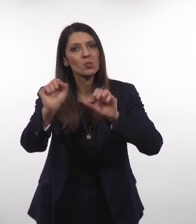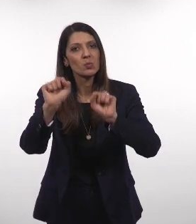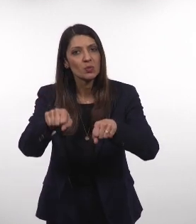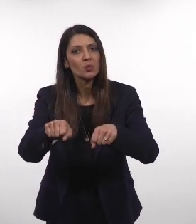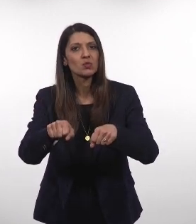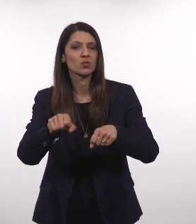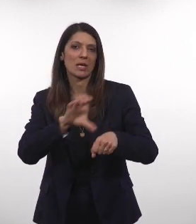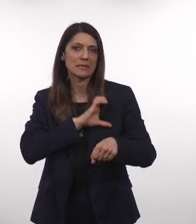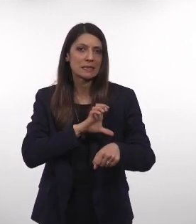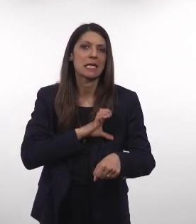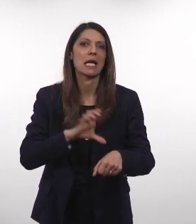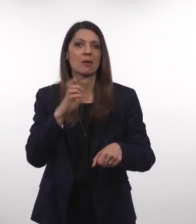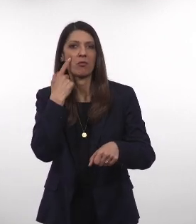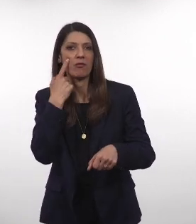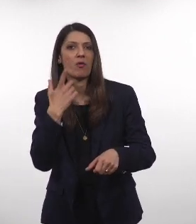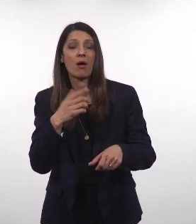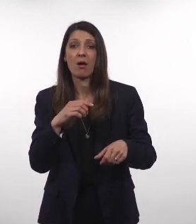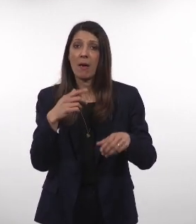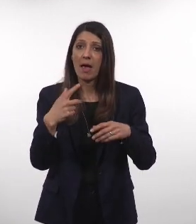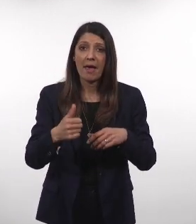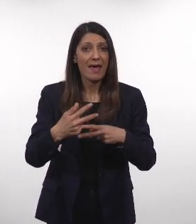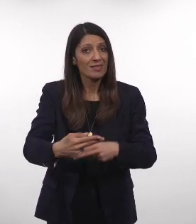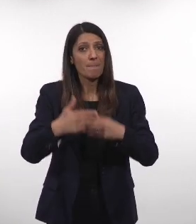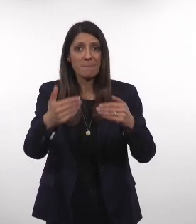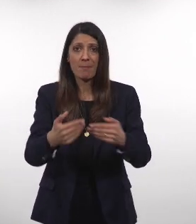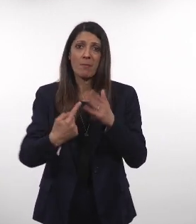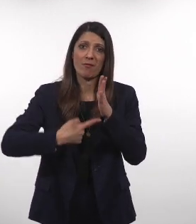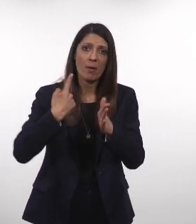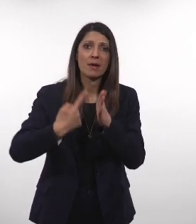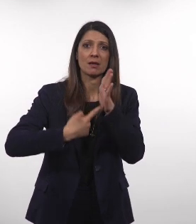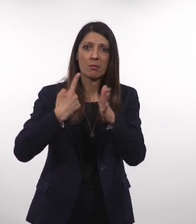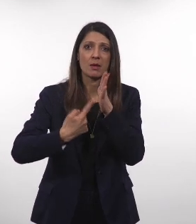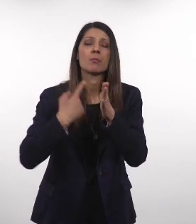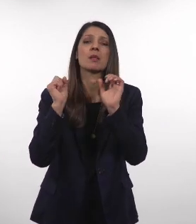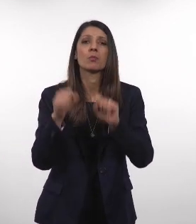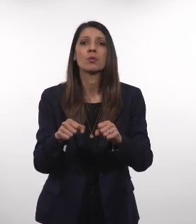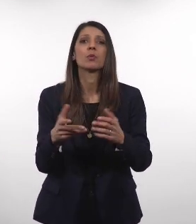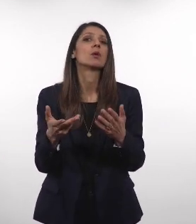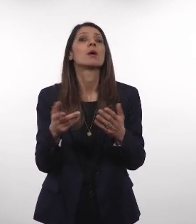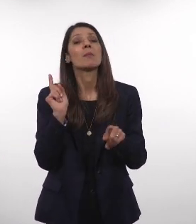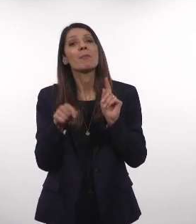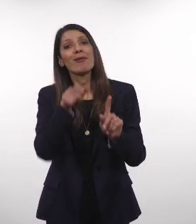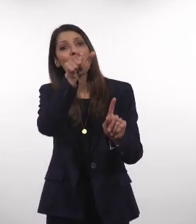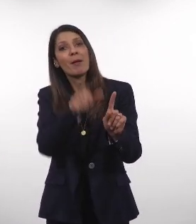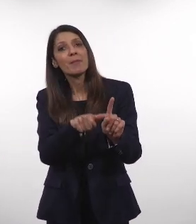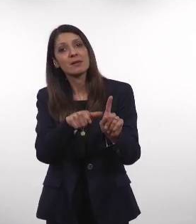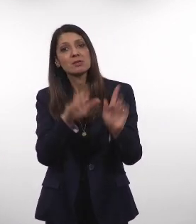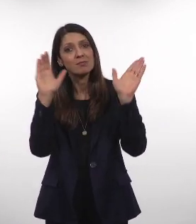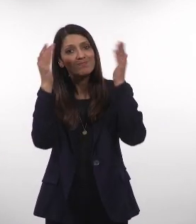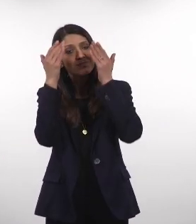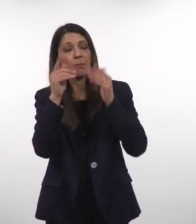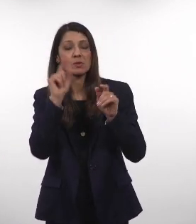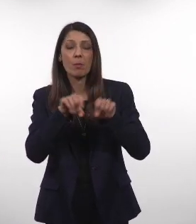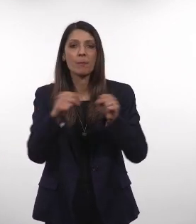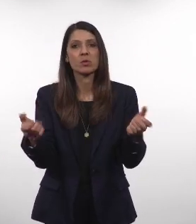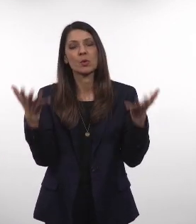tentatives, plusieurs fois la même étape, mais parfois la personne avec TSA a besoin de pause et a besoin